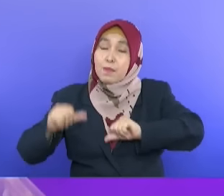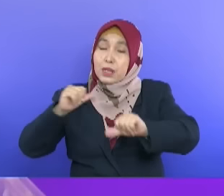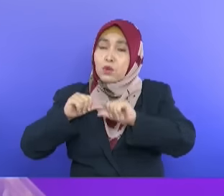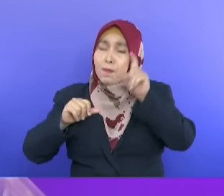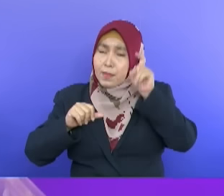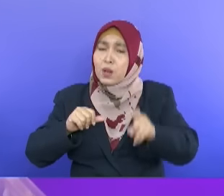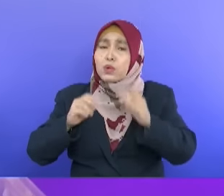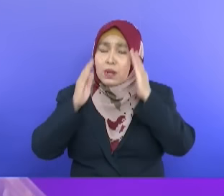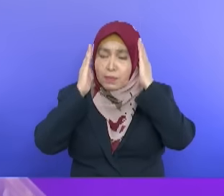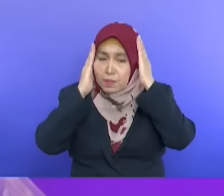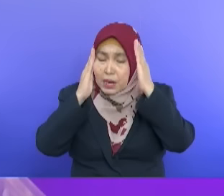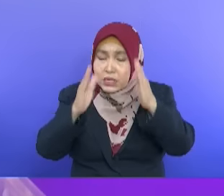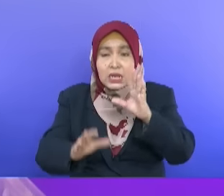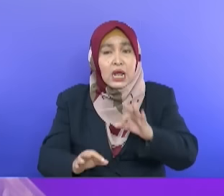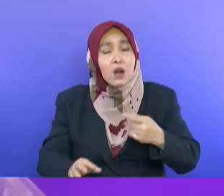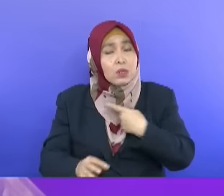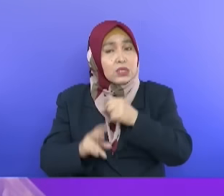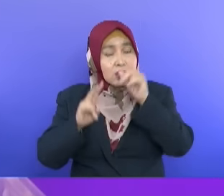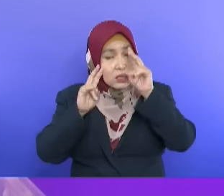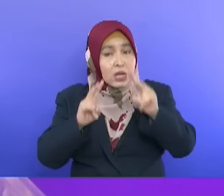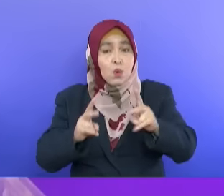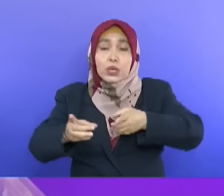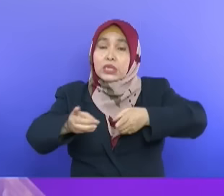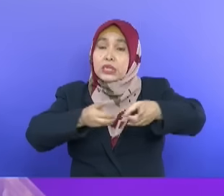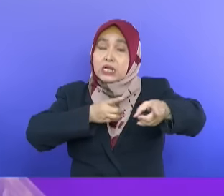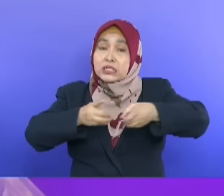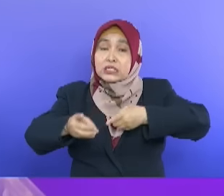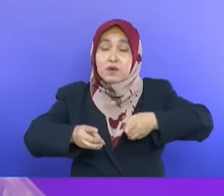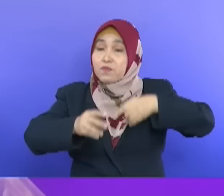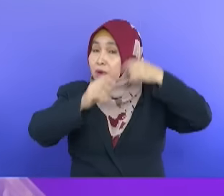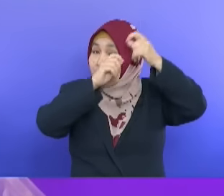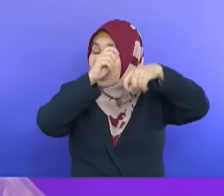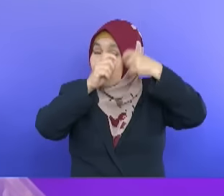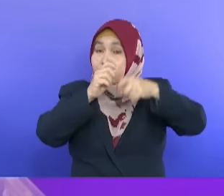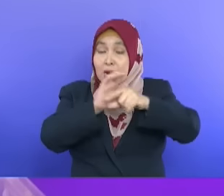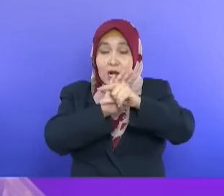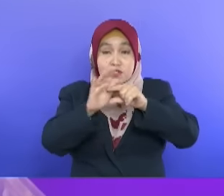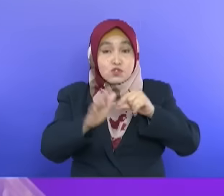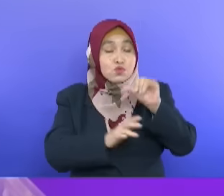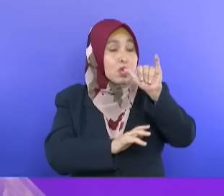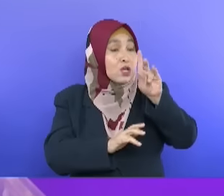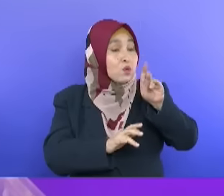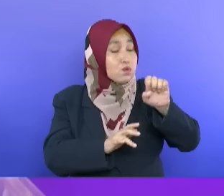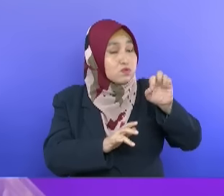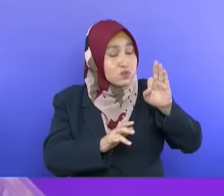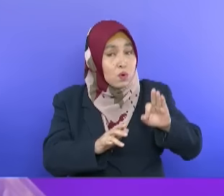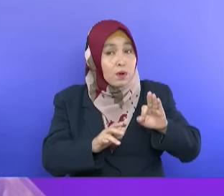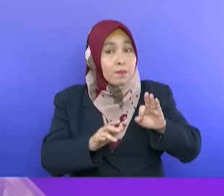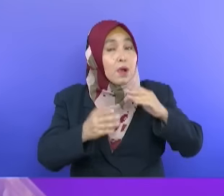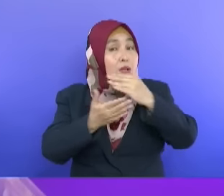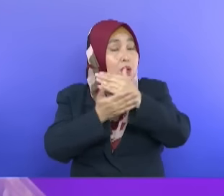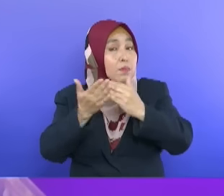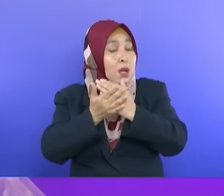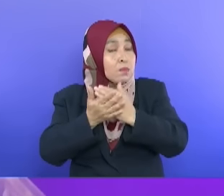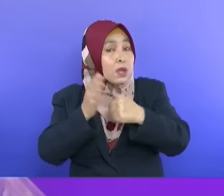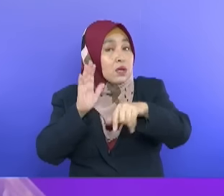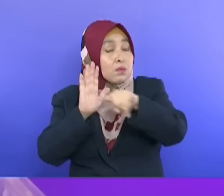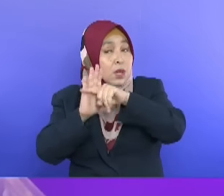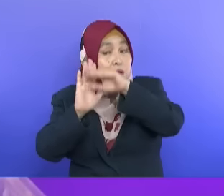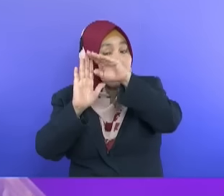diberi perhatian kalau kita tengok eee disiplin film dalam surah Yu kita tahu bahwa bab bab yang negatif